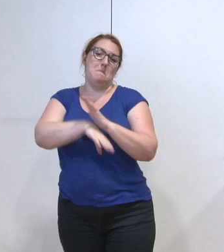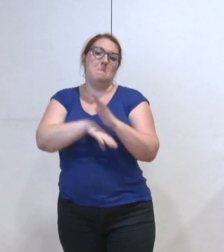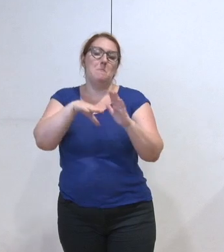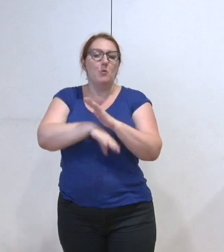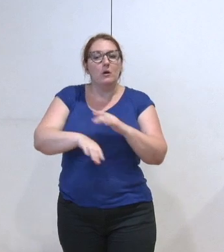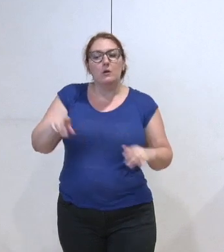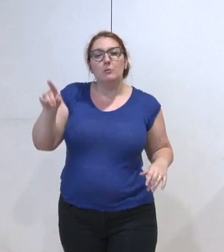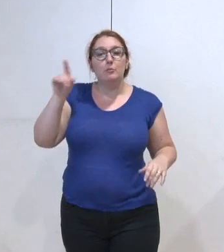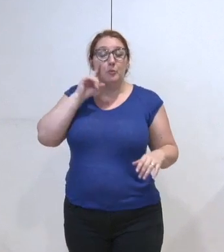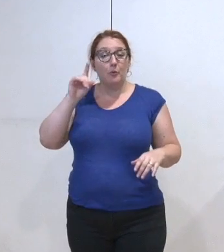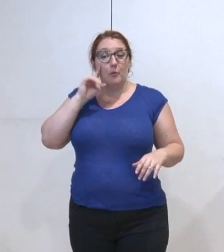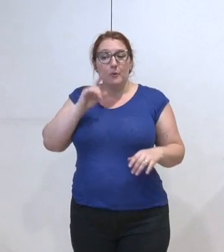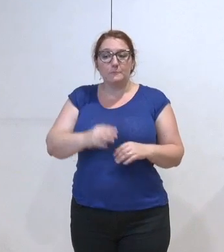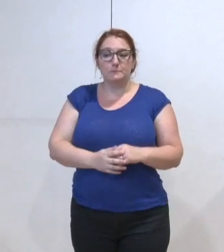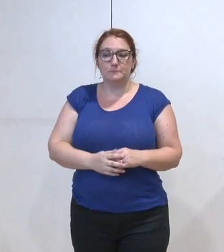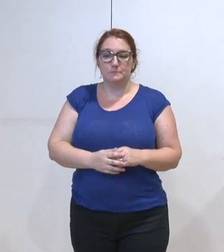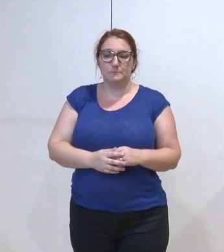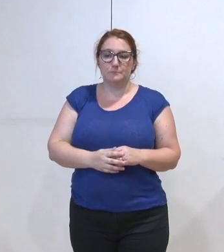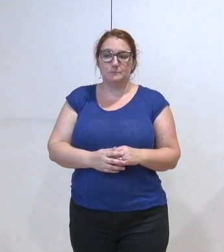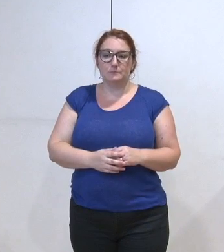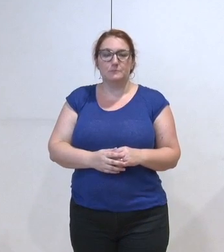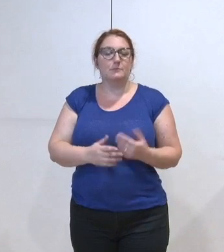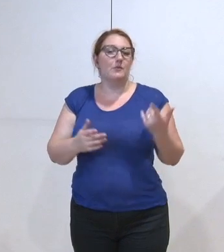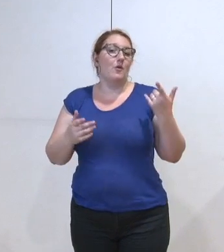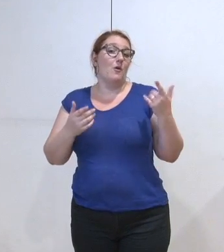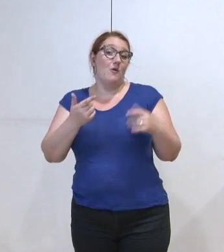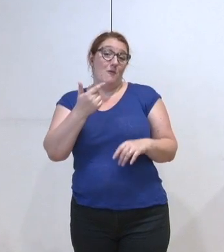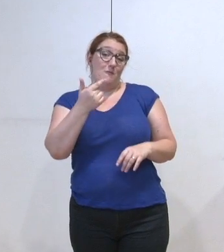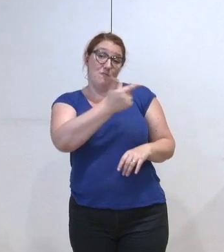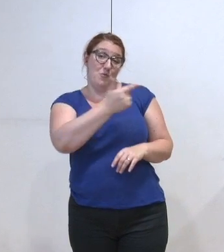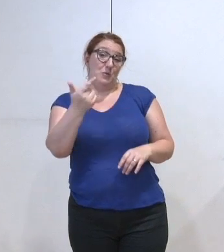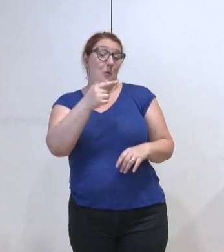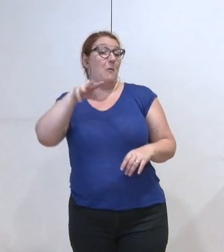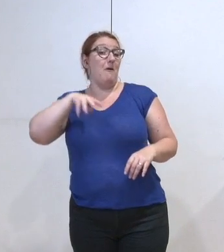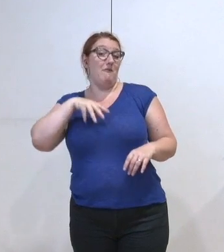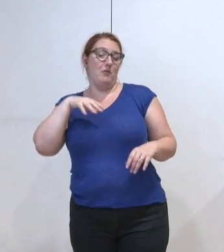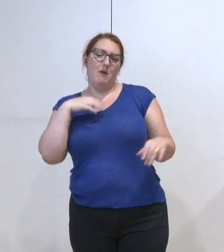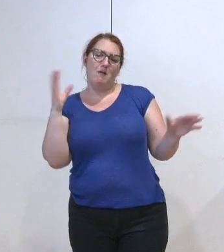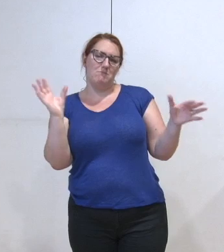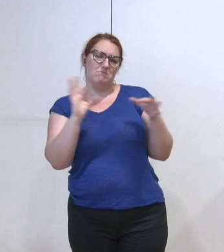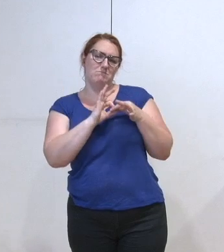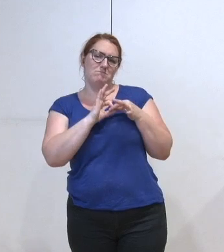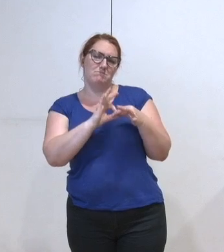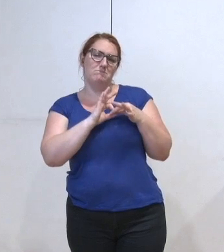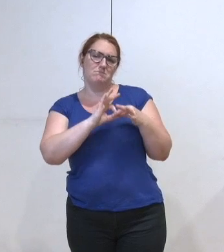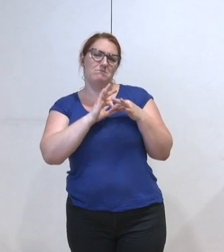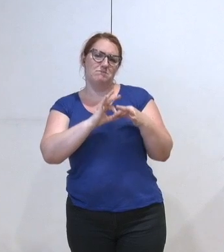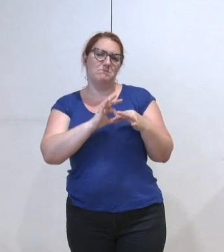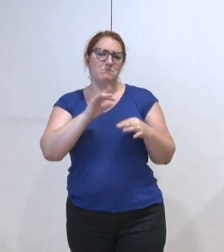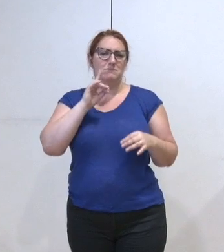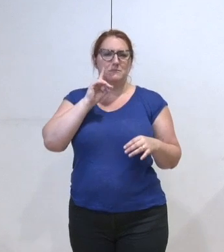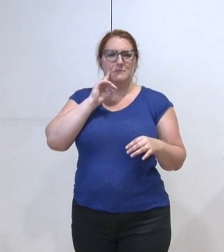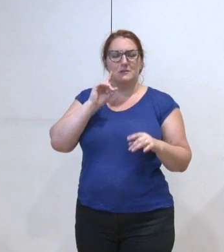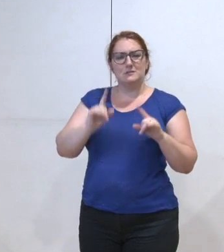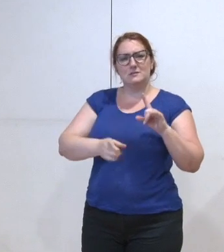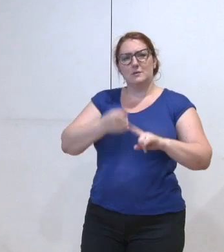puisque vous devez en être proche puisqu'il faut rappeler au